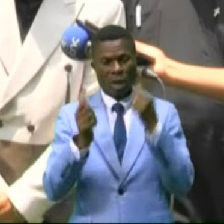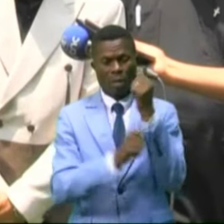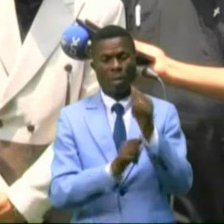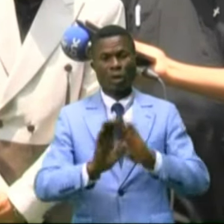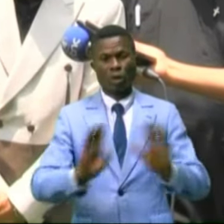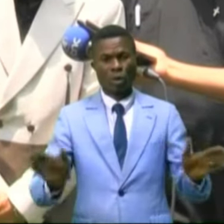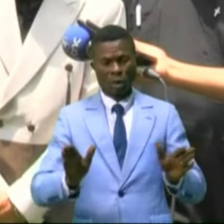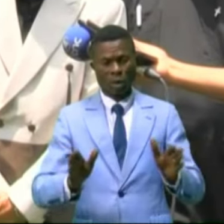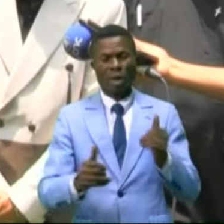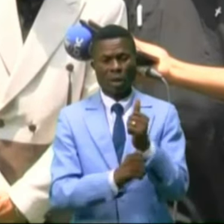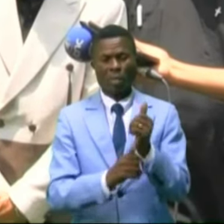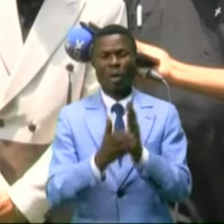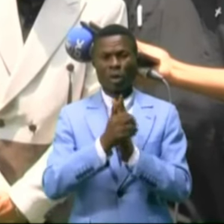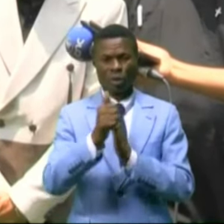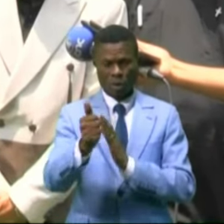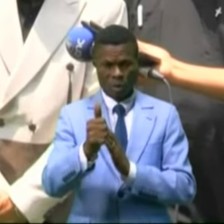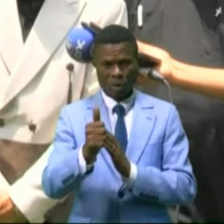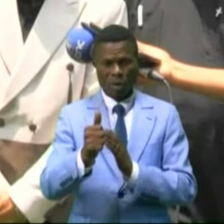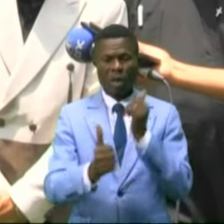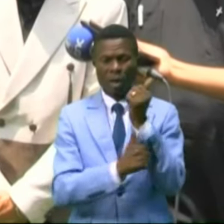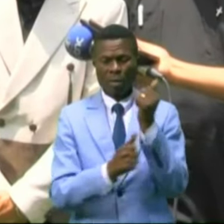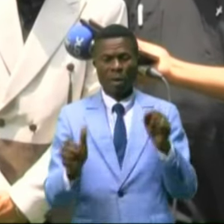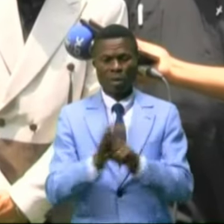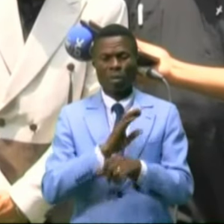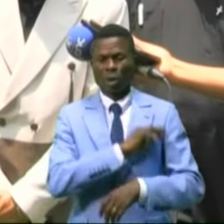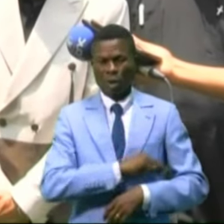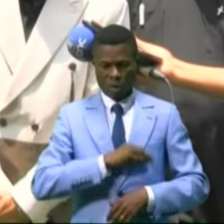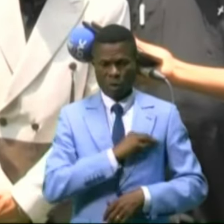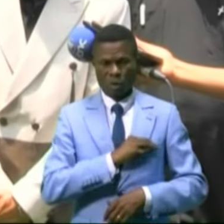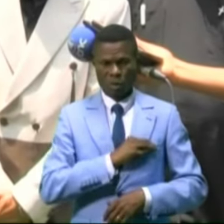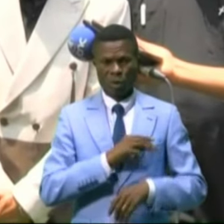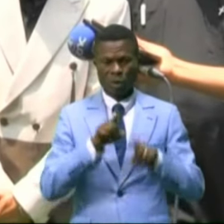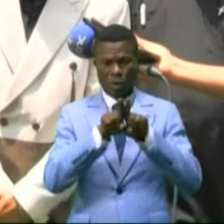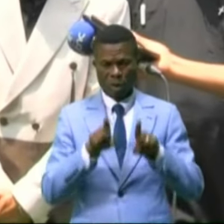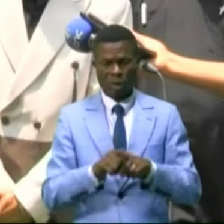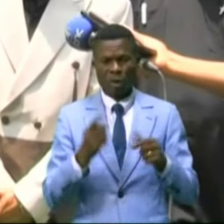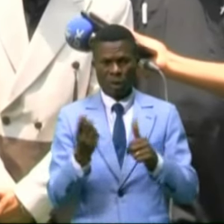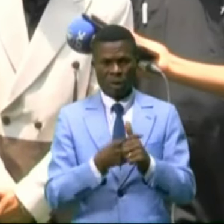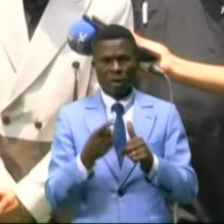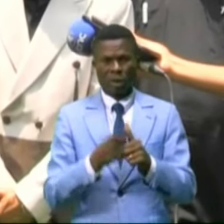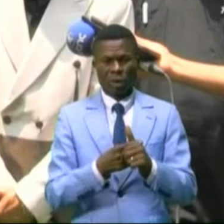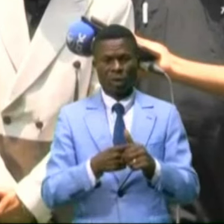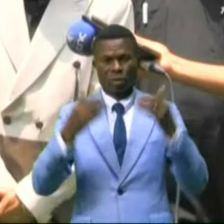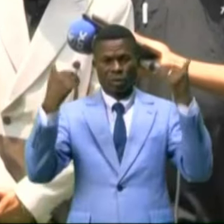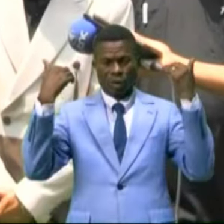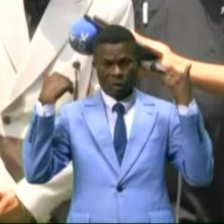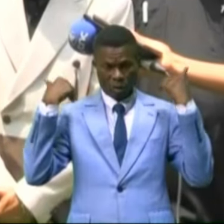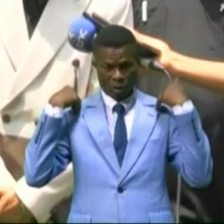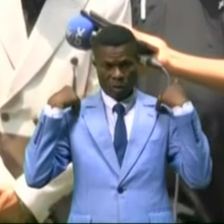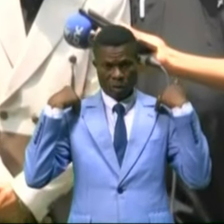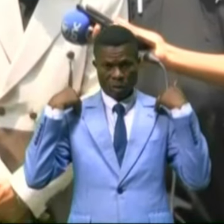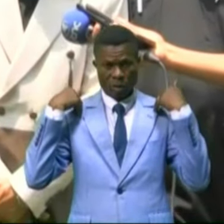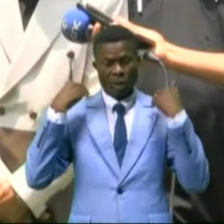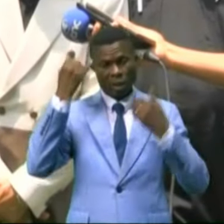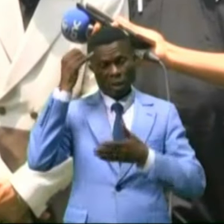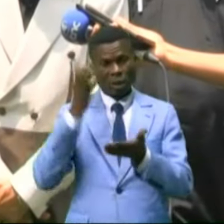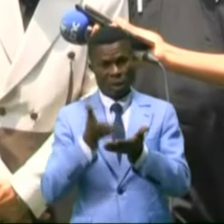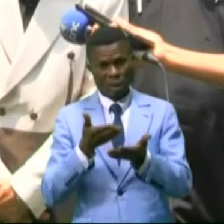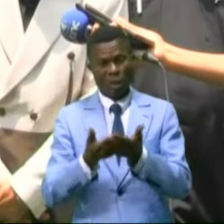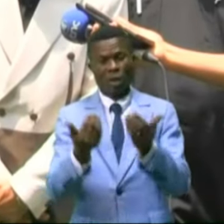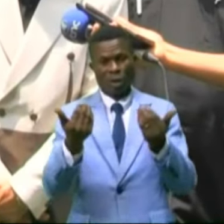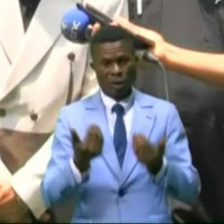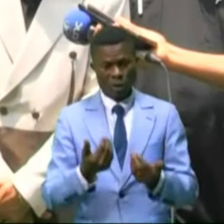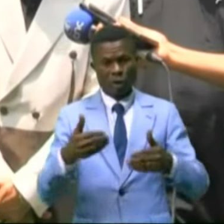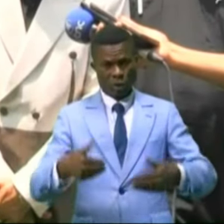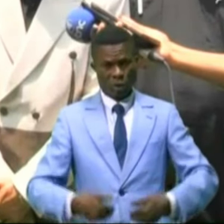valable un homme compétent un homme moralement équilibré et surtout que le chef dans sa pensée il veut